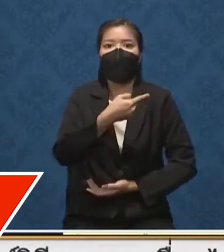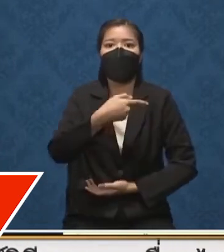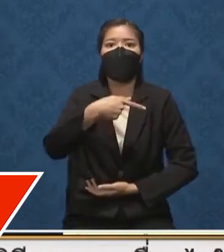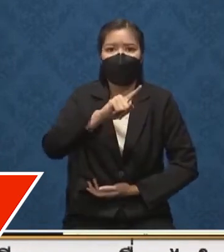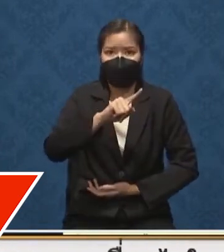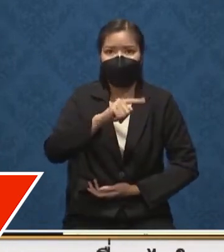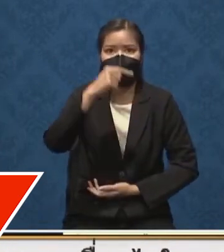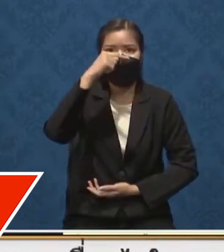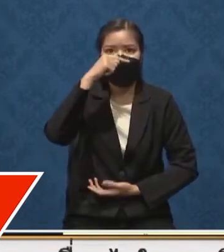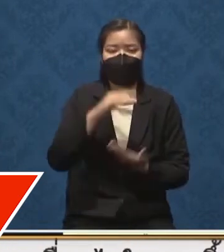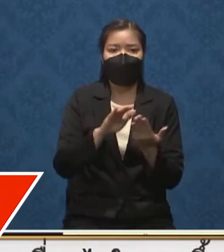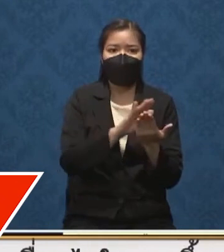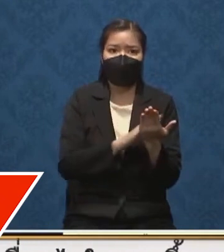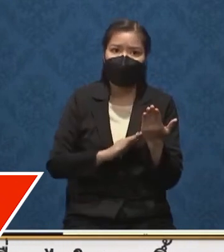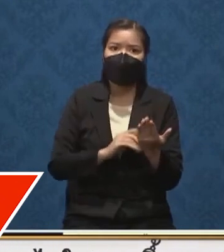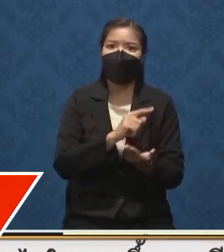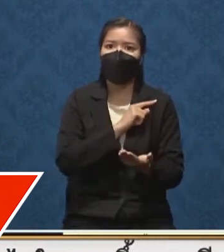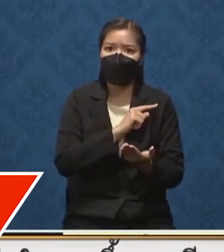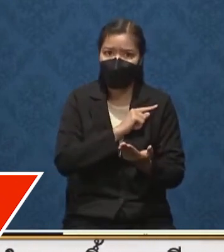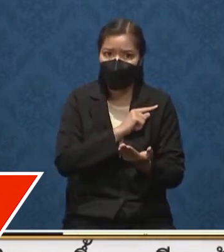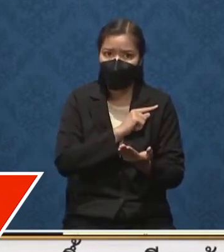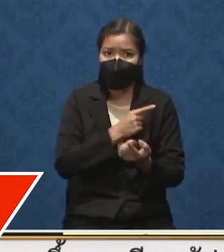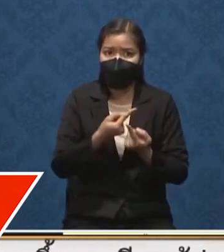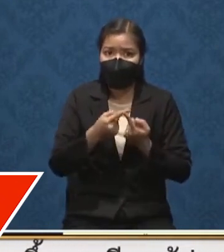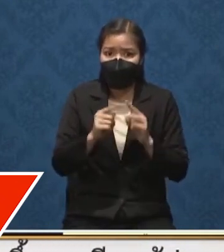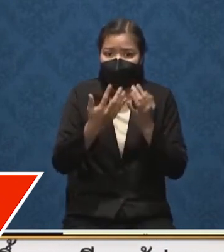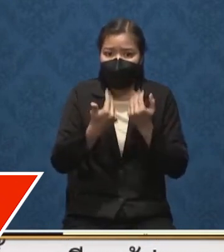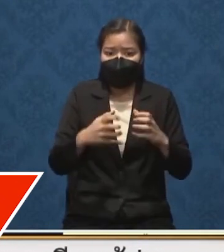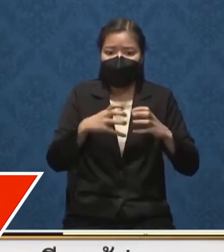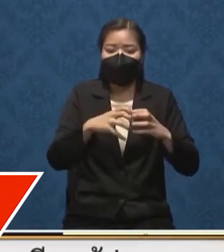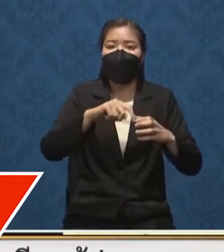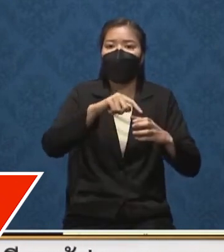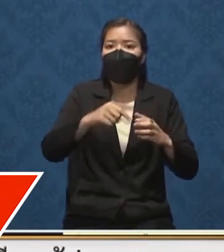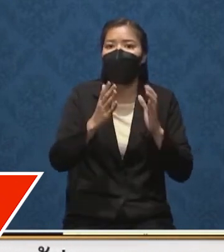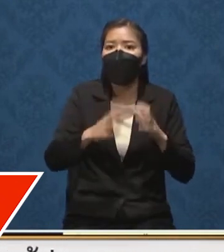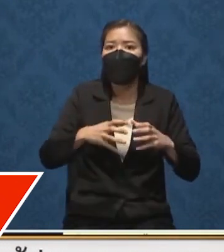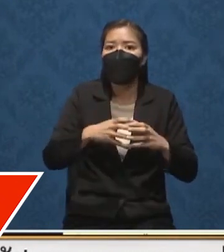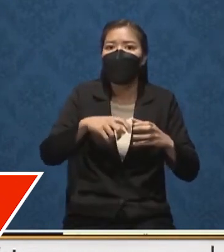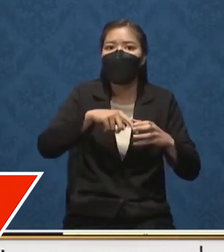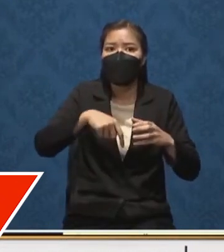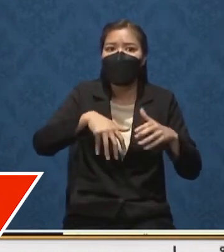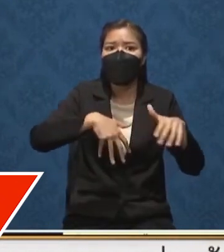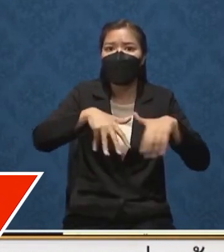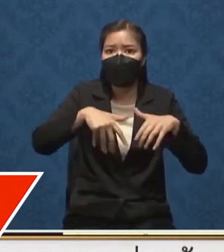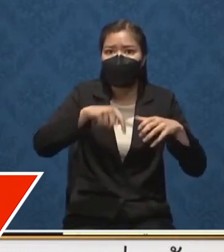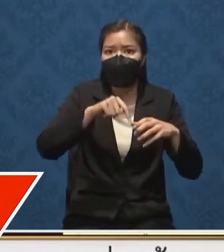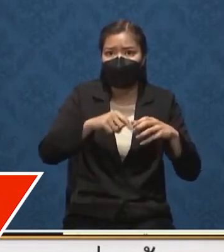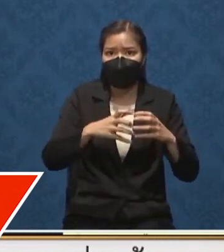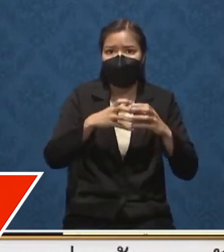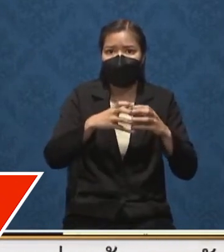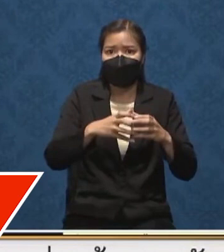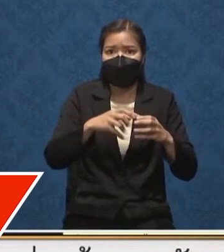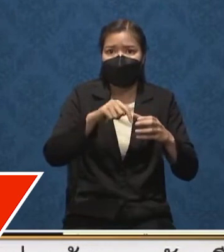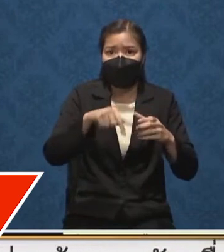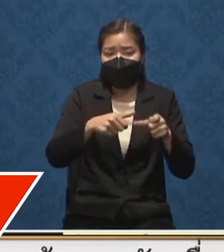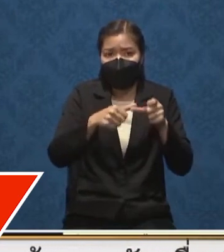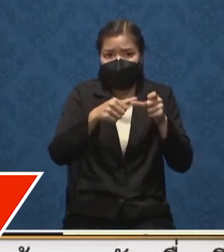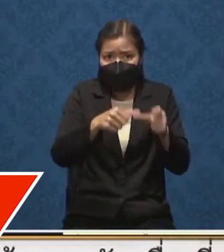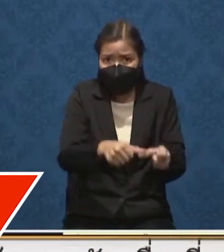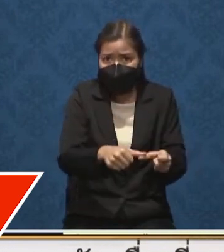ปัจจุบันแต่วันนี้พี่น้องชาติพันธุ์ที่เป็นอุรักโวยที่เป็นพี่